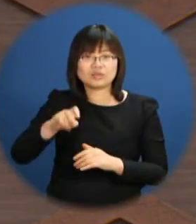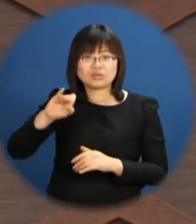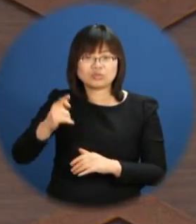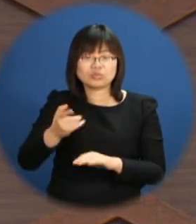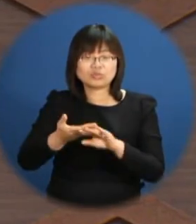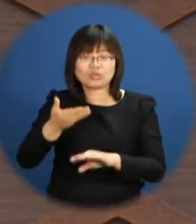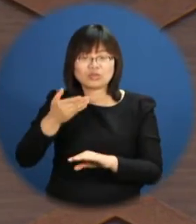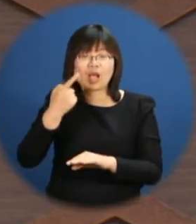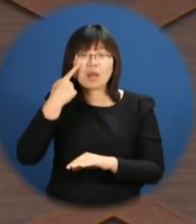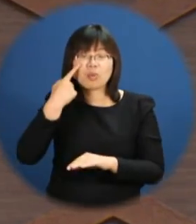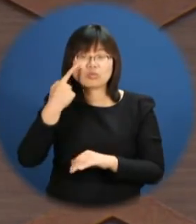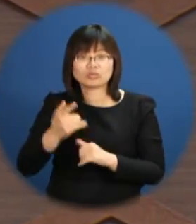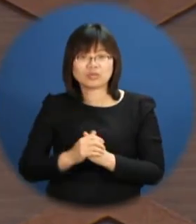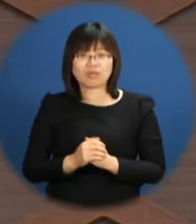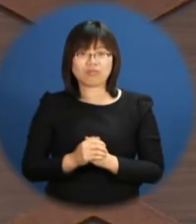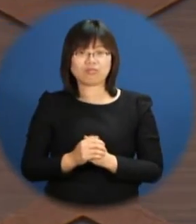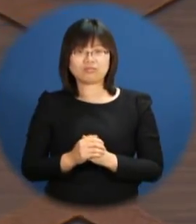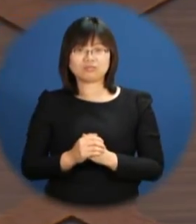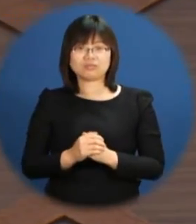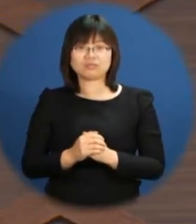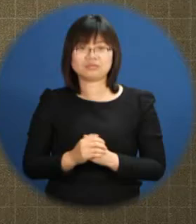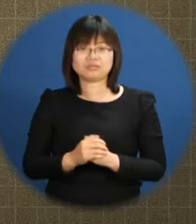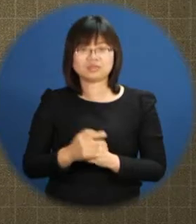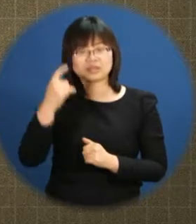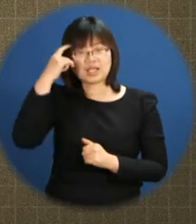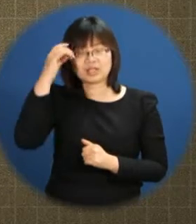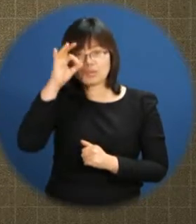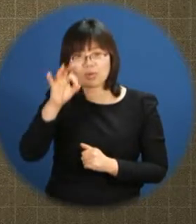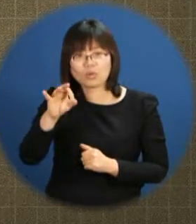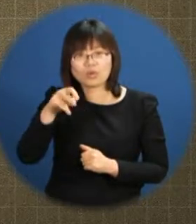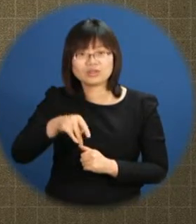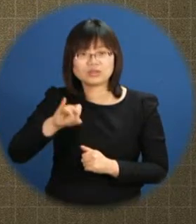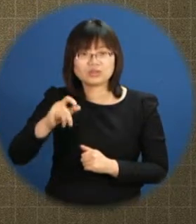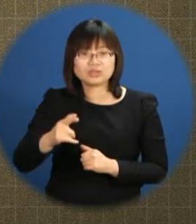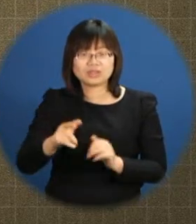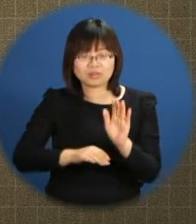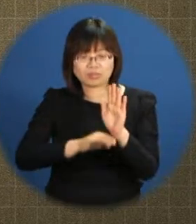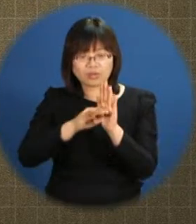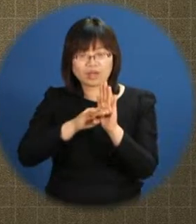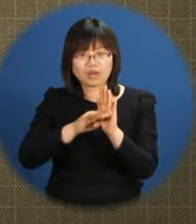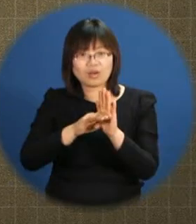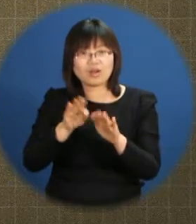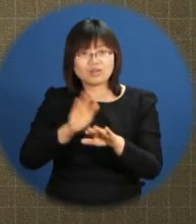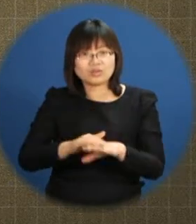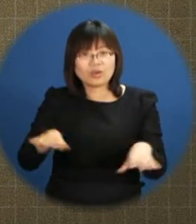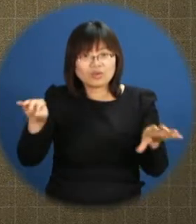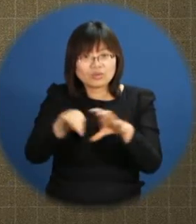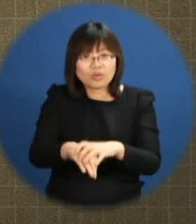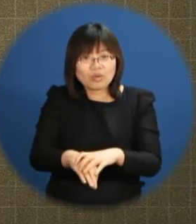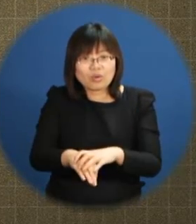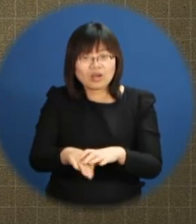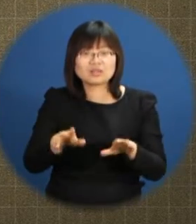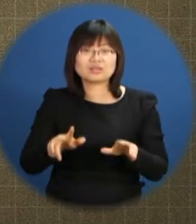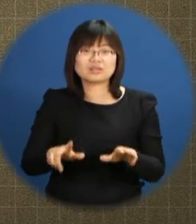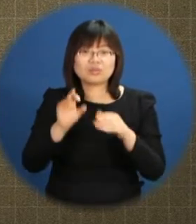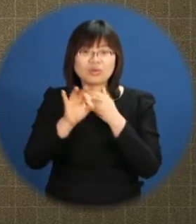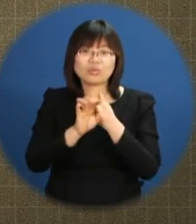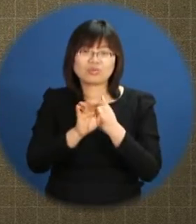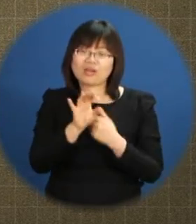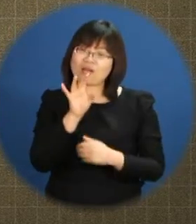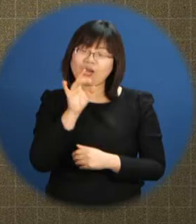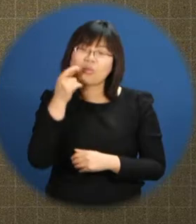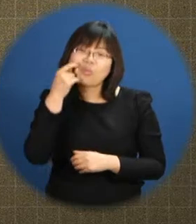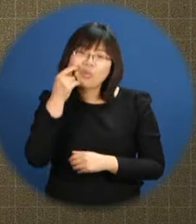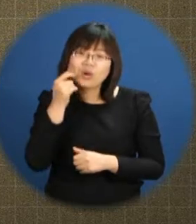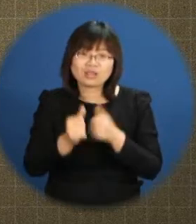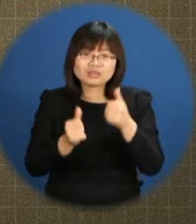합시다 했고 그 상상해 보세요 수운 이렇게 받아 놓고 거기 막 손 너 요즘 같은 못할